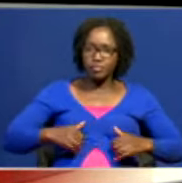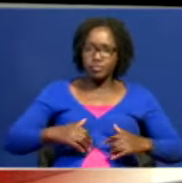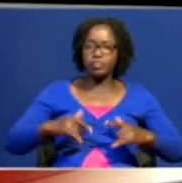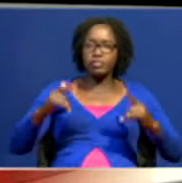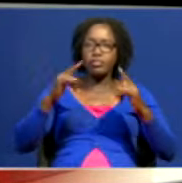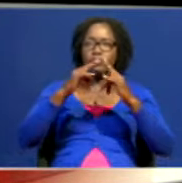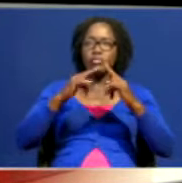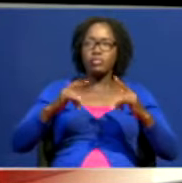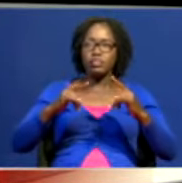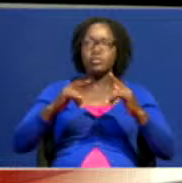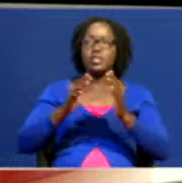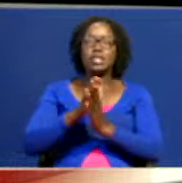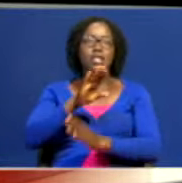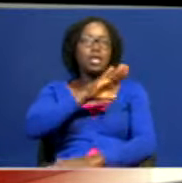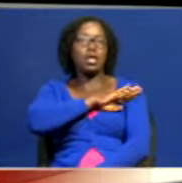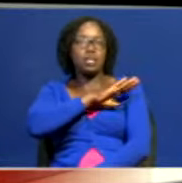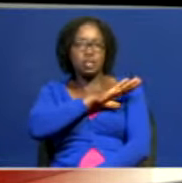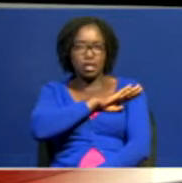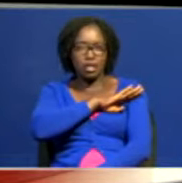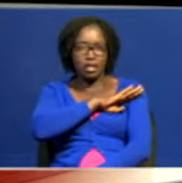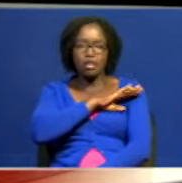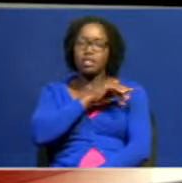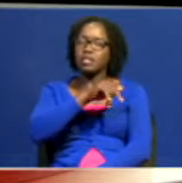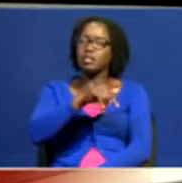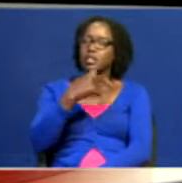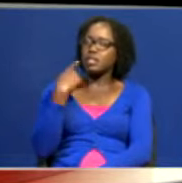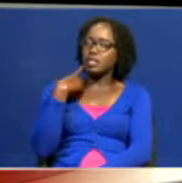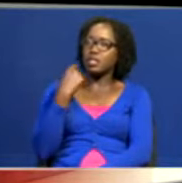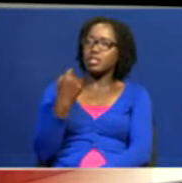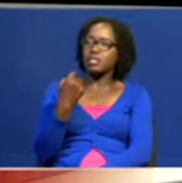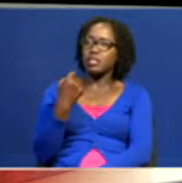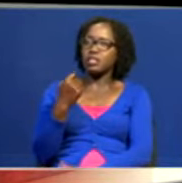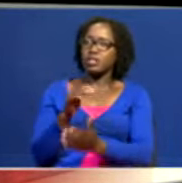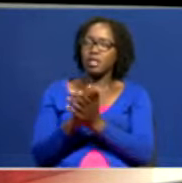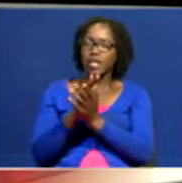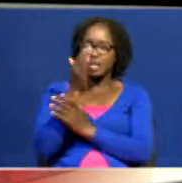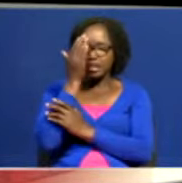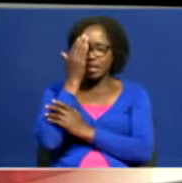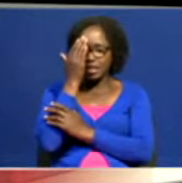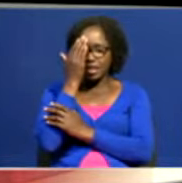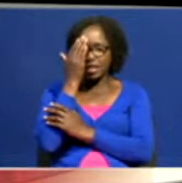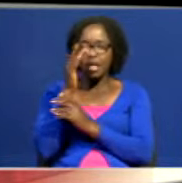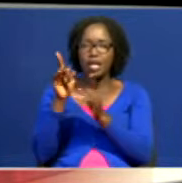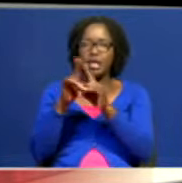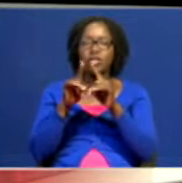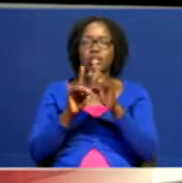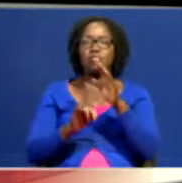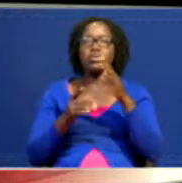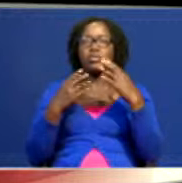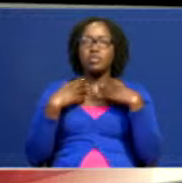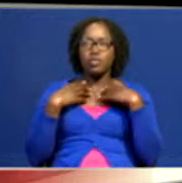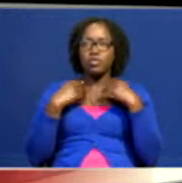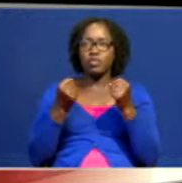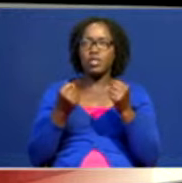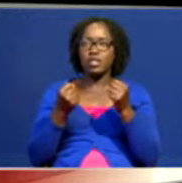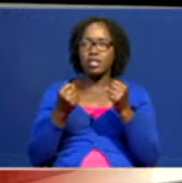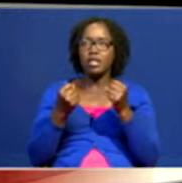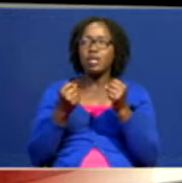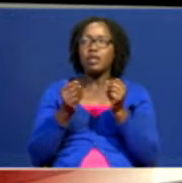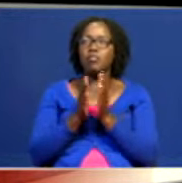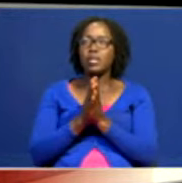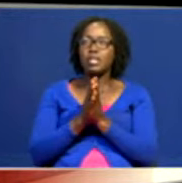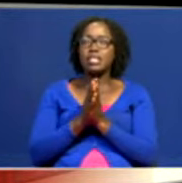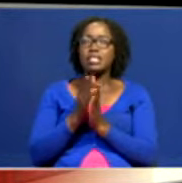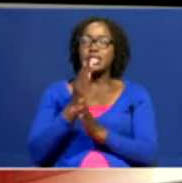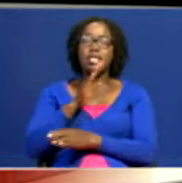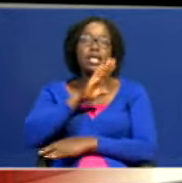Maghazi katikati mwa Gaza kwenye shambulizi la hivi punde zaidi la Israel. Kulingana na wizara ya afya inayosimamiwa na kundi la Hamas huko Gaza,